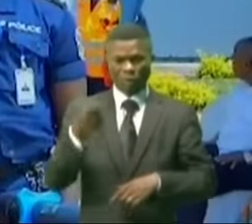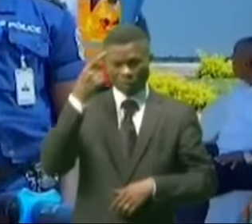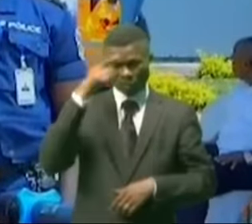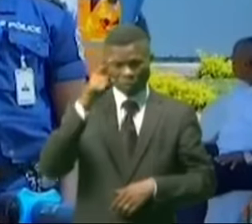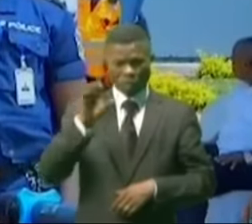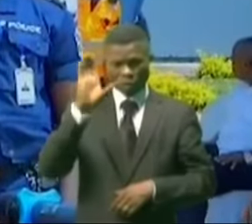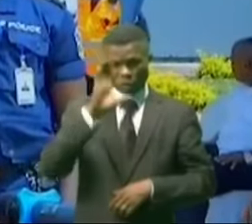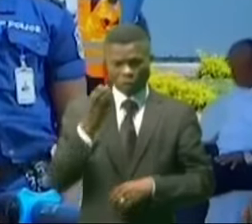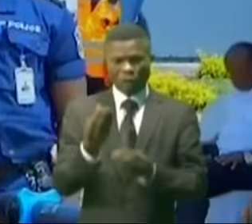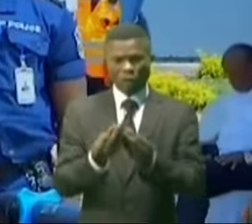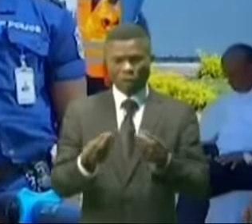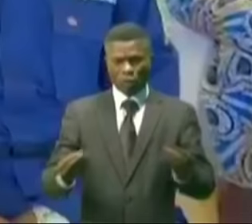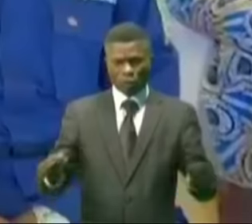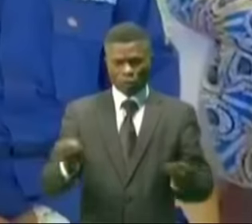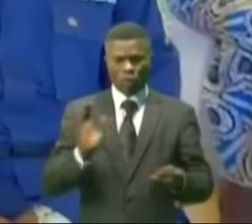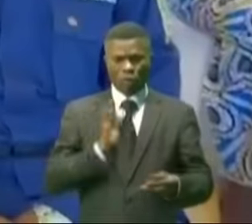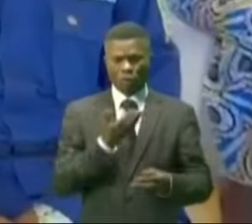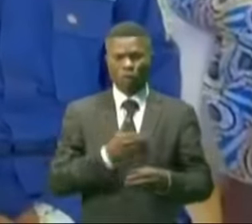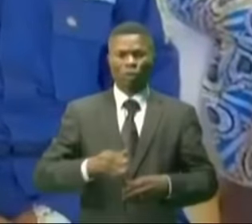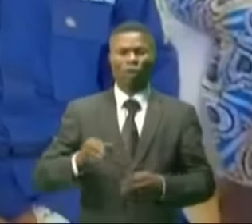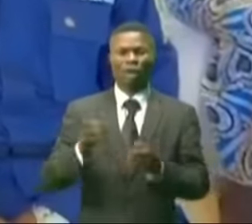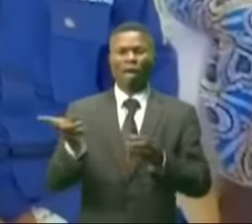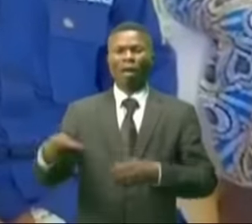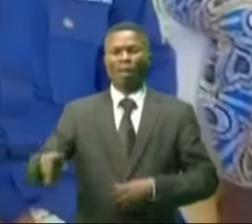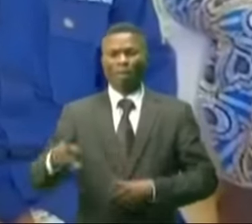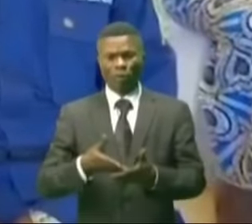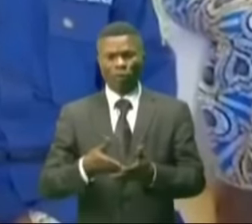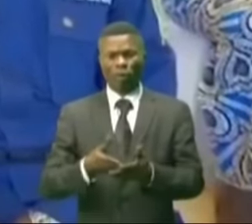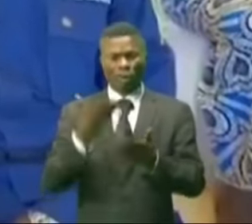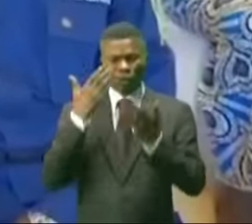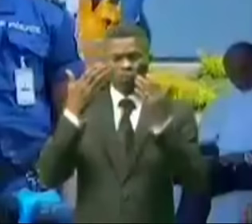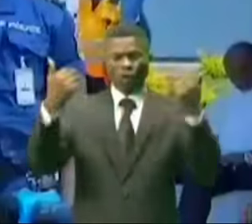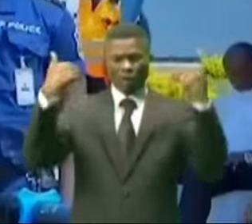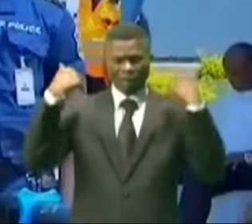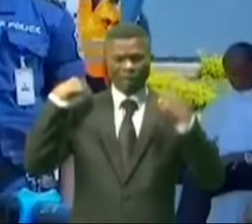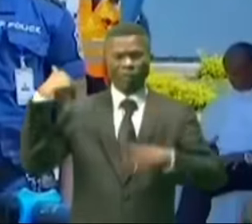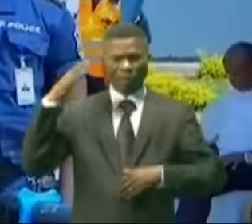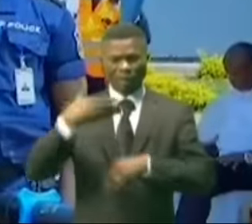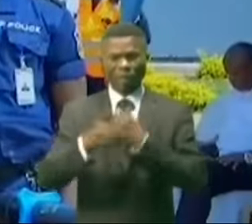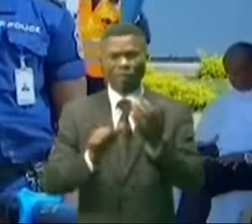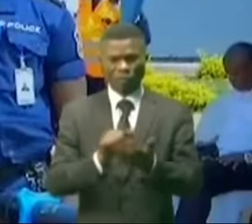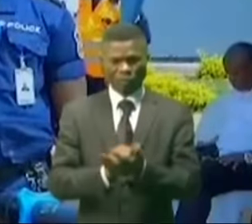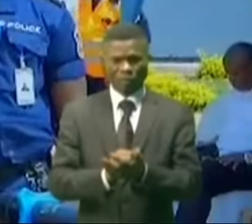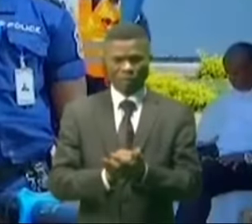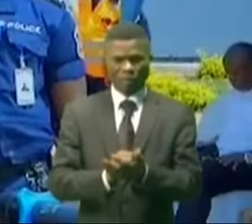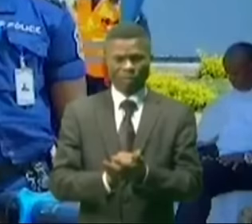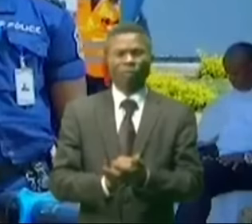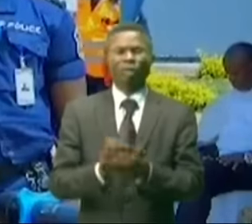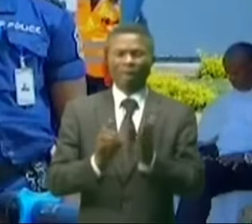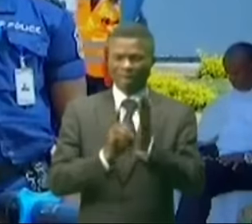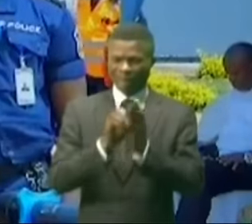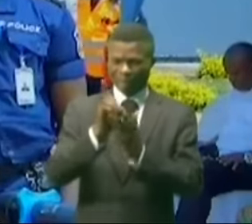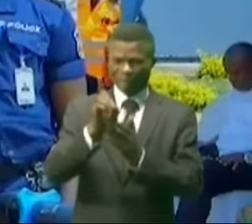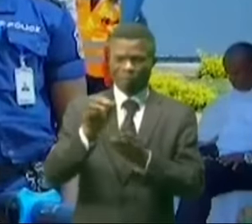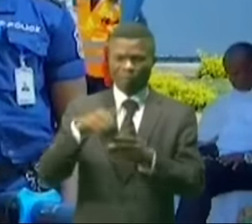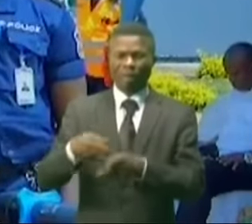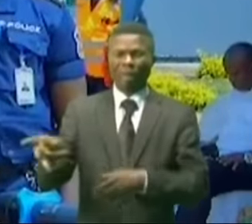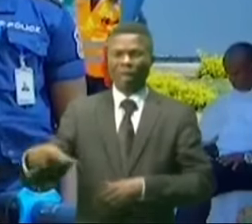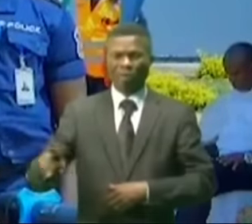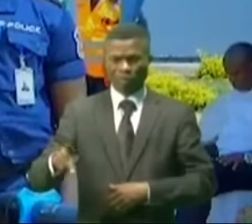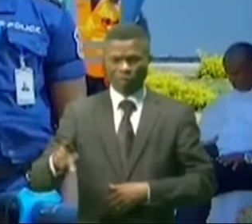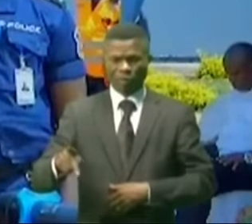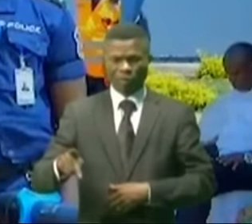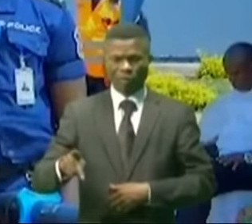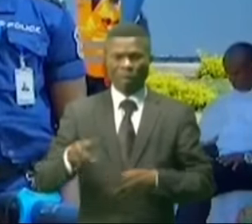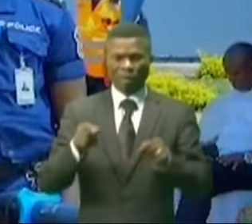restaurer l'autorité de l'État. Voilà, c'est ça l'autorité de l'État aussi. C'est tous ces symboles de l'État que nous sommes en train